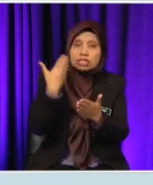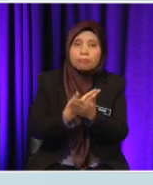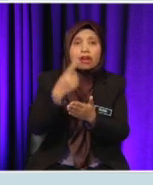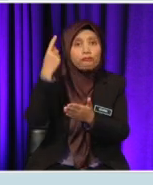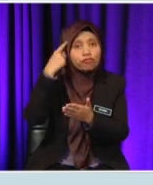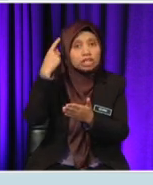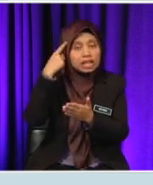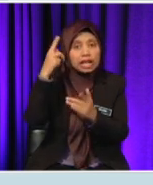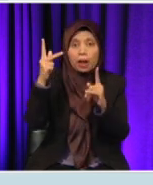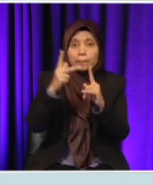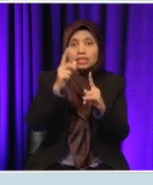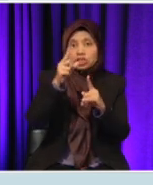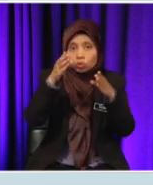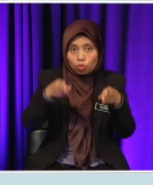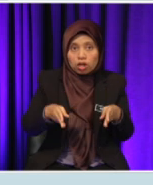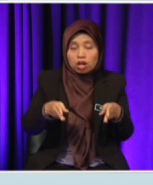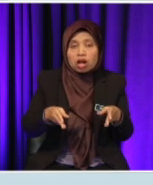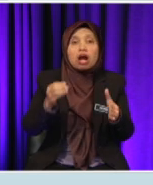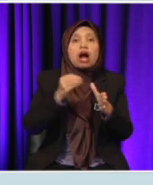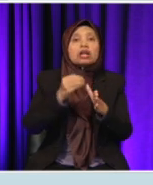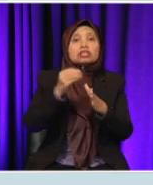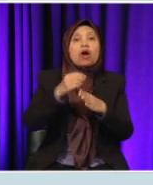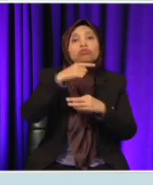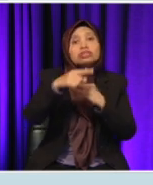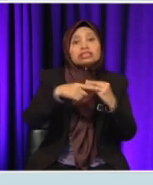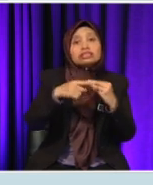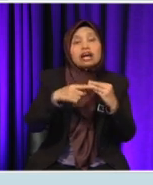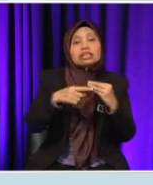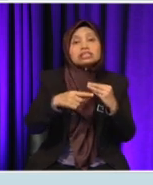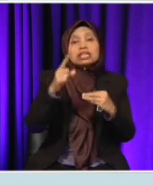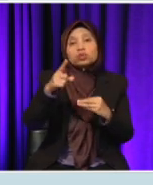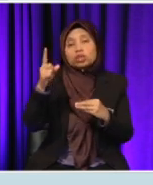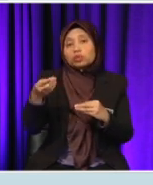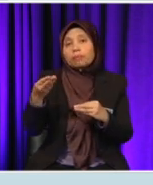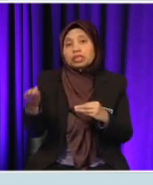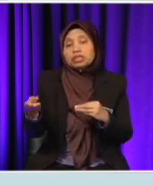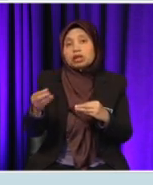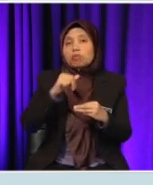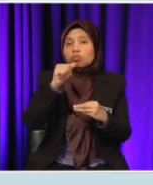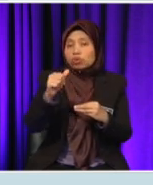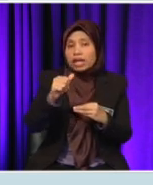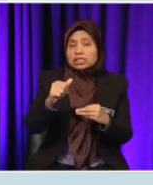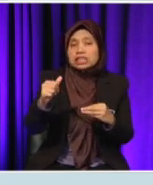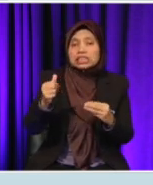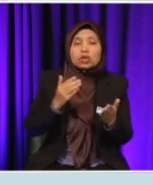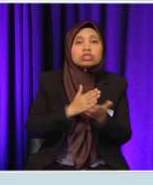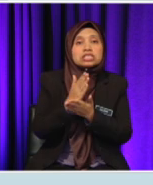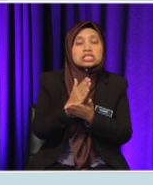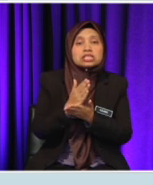terhadap seseorang atau mengenai sesuatu kepada kita menyampaikan suatu bukan secara langsung terus